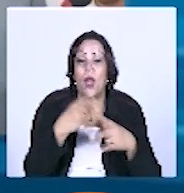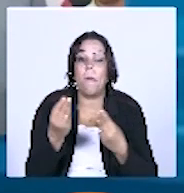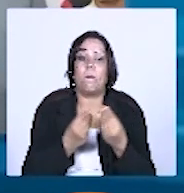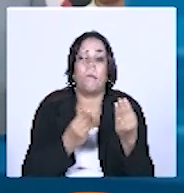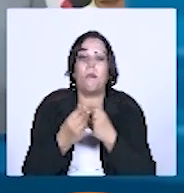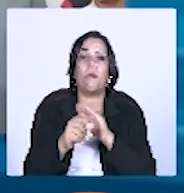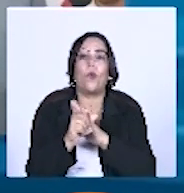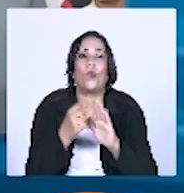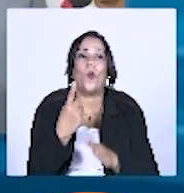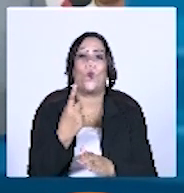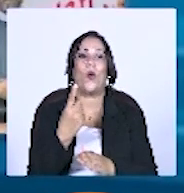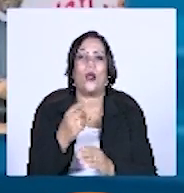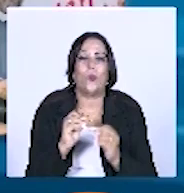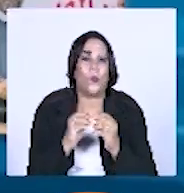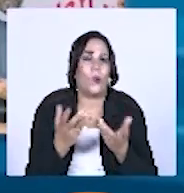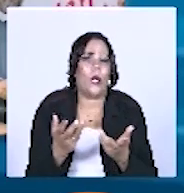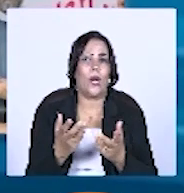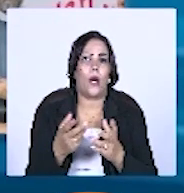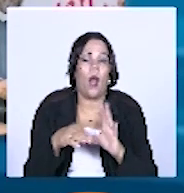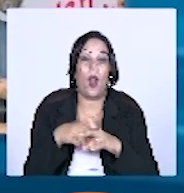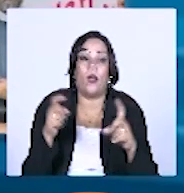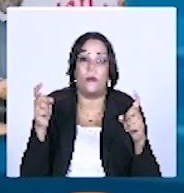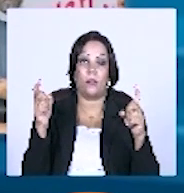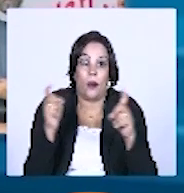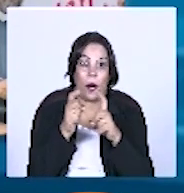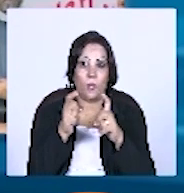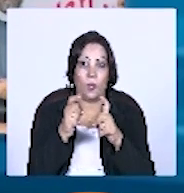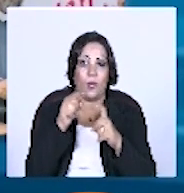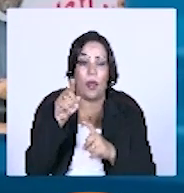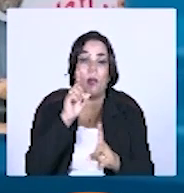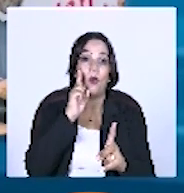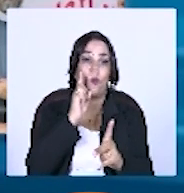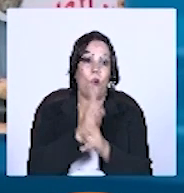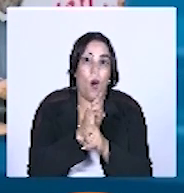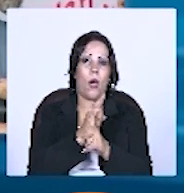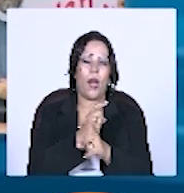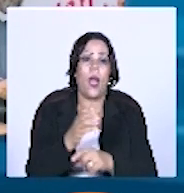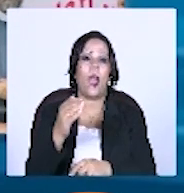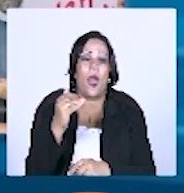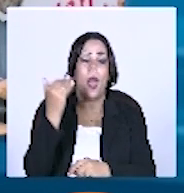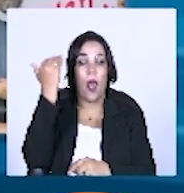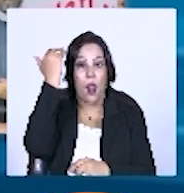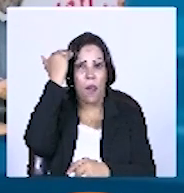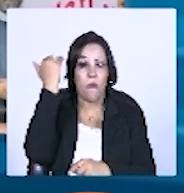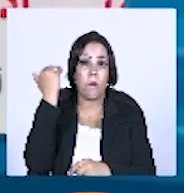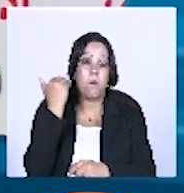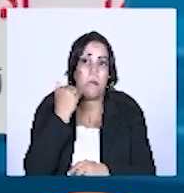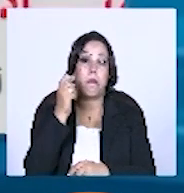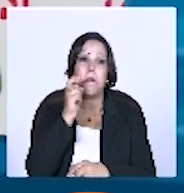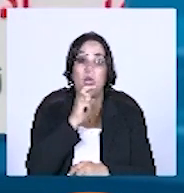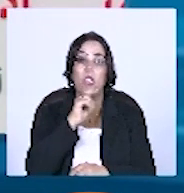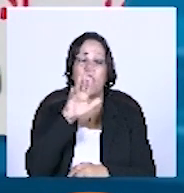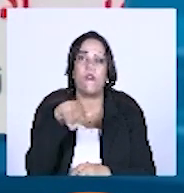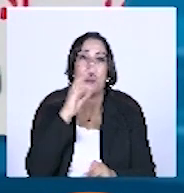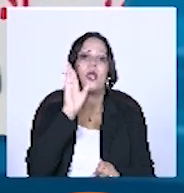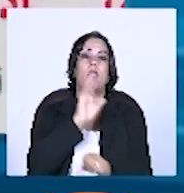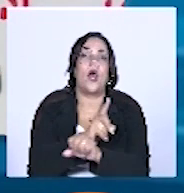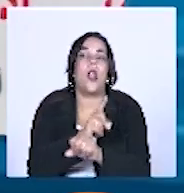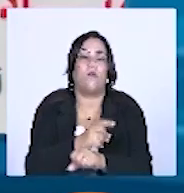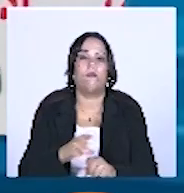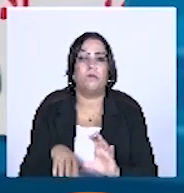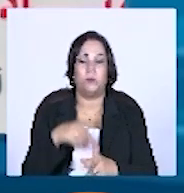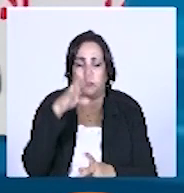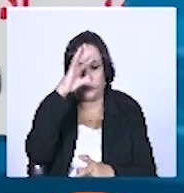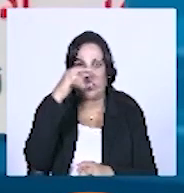قضيه واحده هي التحديات التي تواجه الفتاه في التعليم طبعا لما اتكلم في